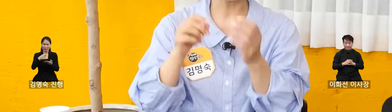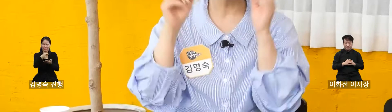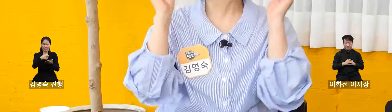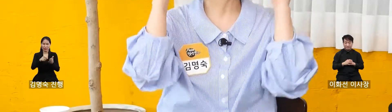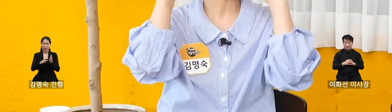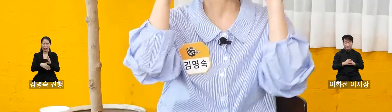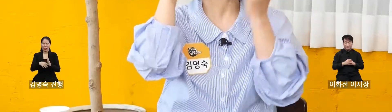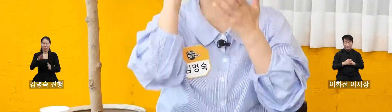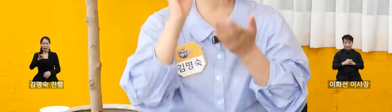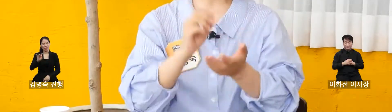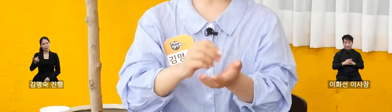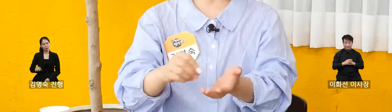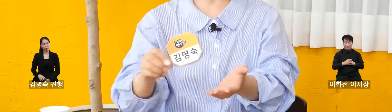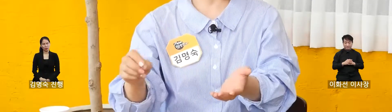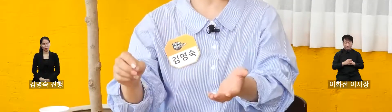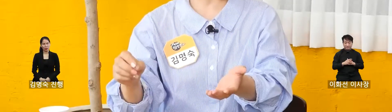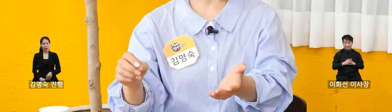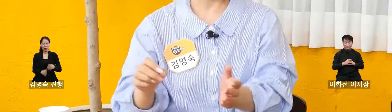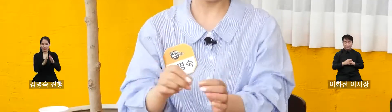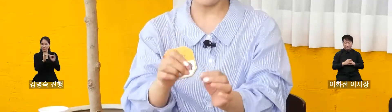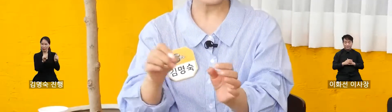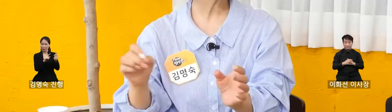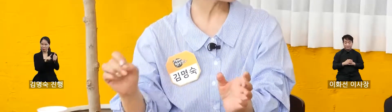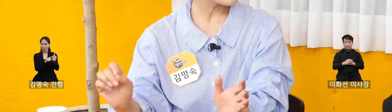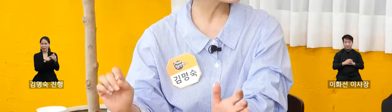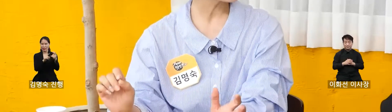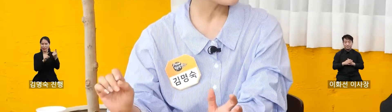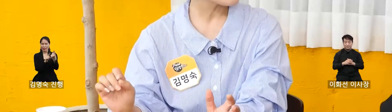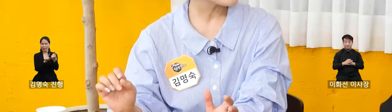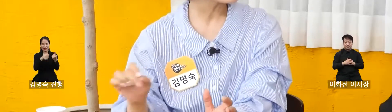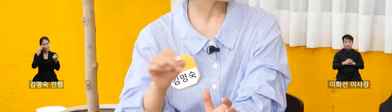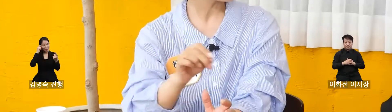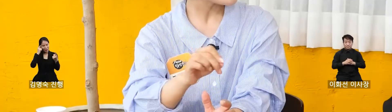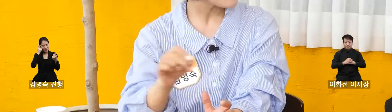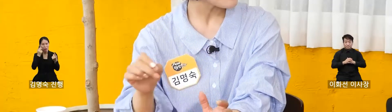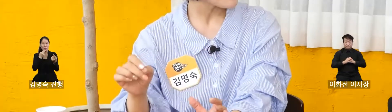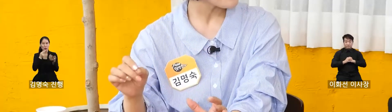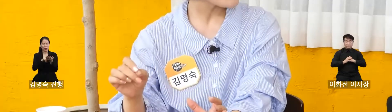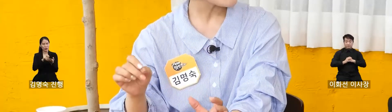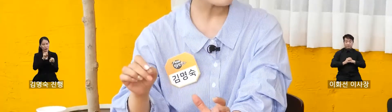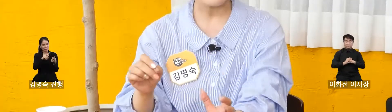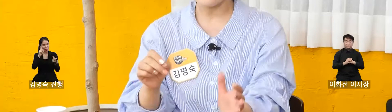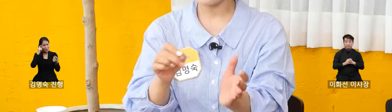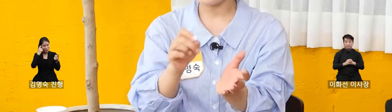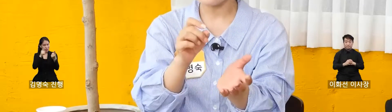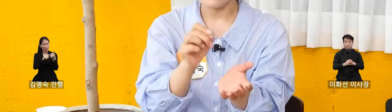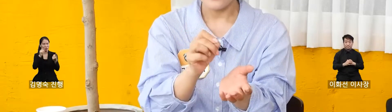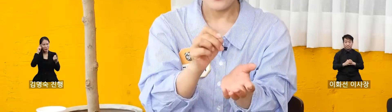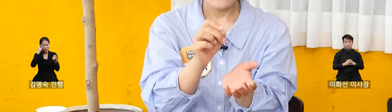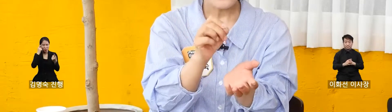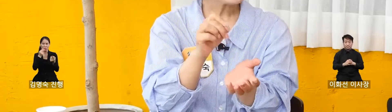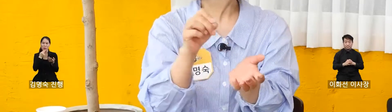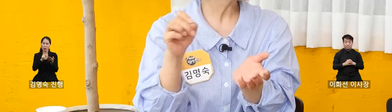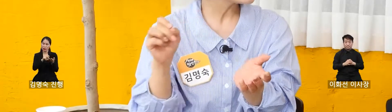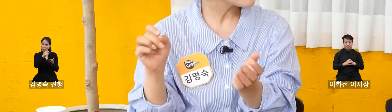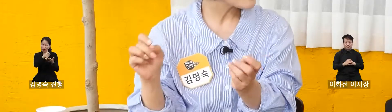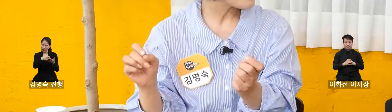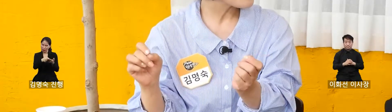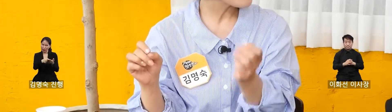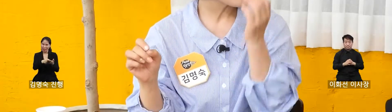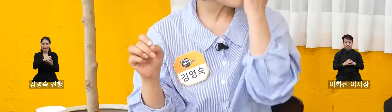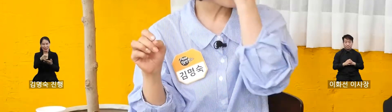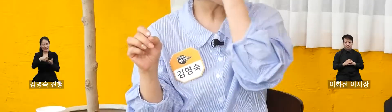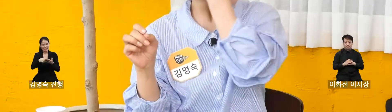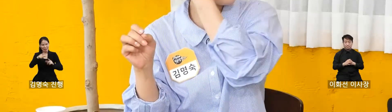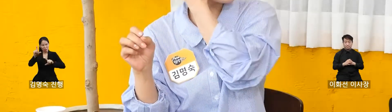이제 네. 가끔 누군가 사람을 생각하고 뭐 편지를 쓸 때도 그 사람을 생각하면서 쓸 때는 이런